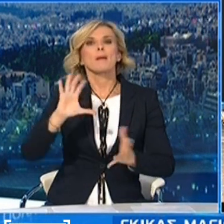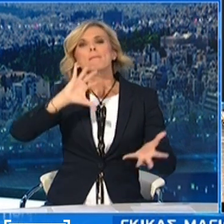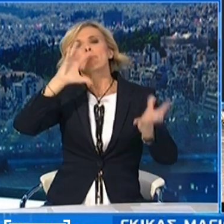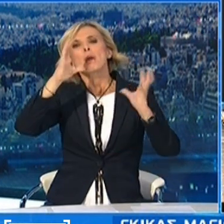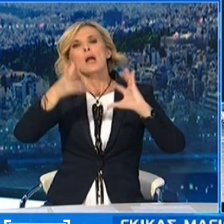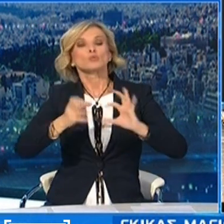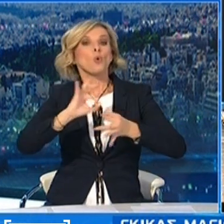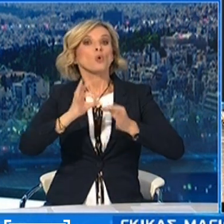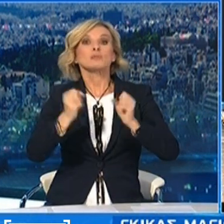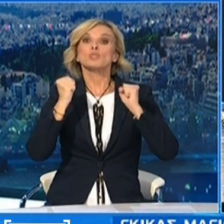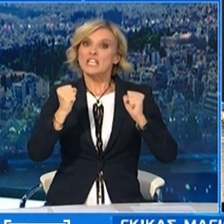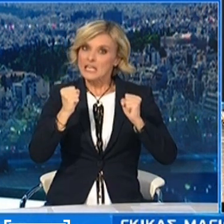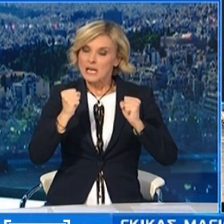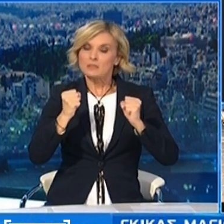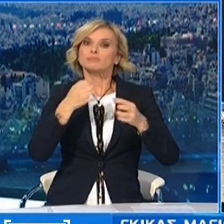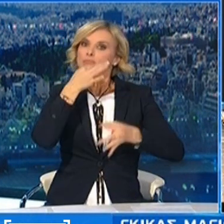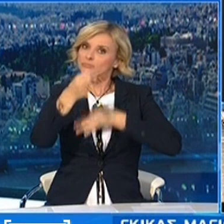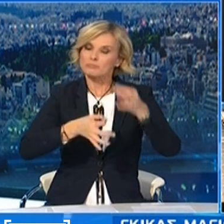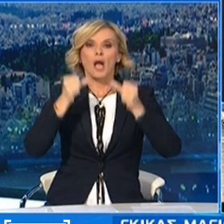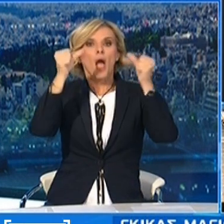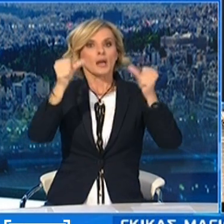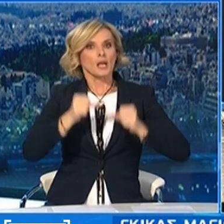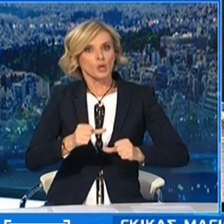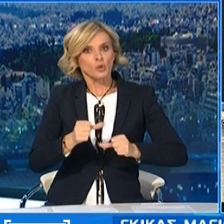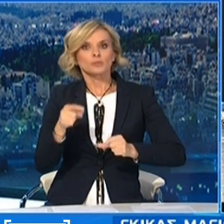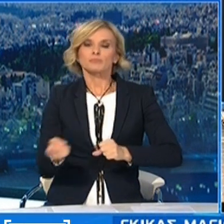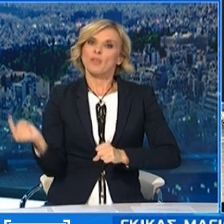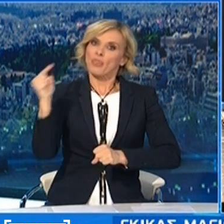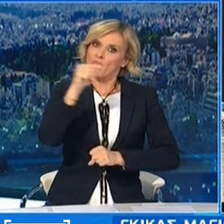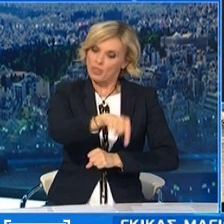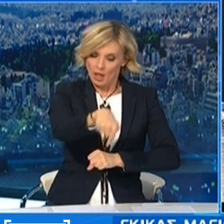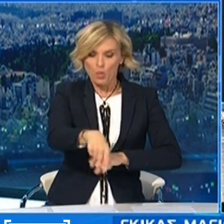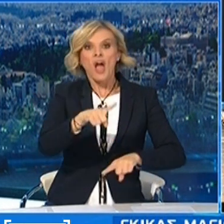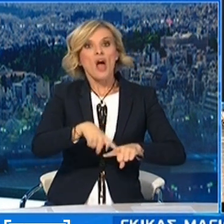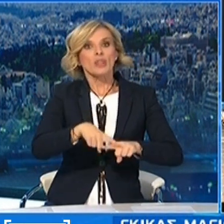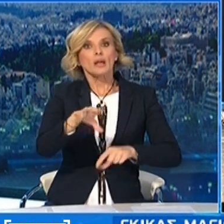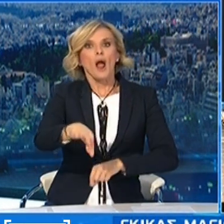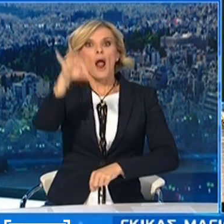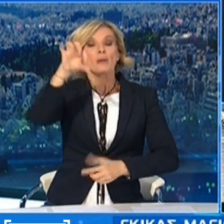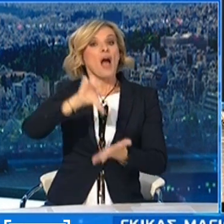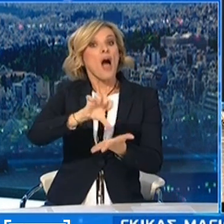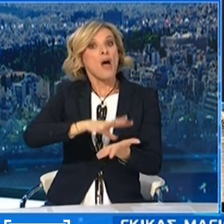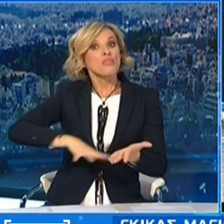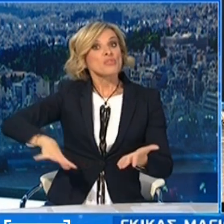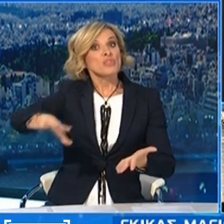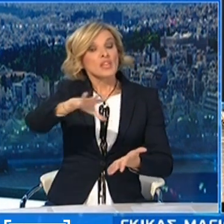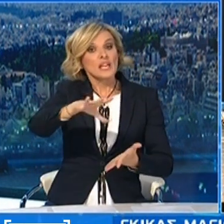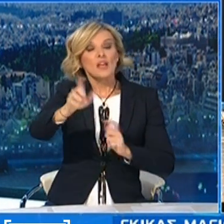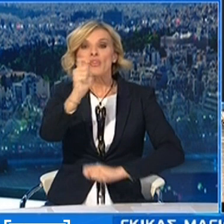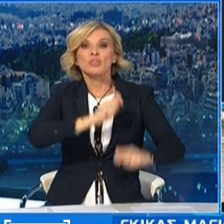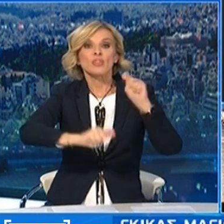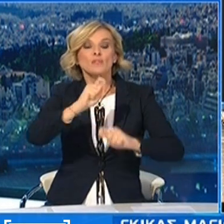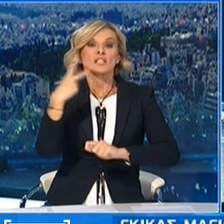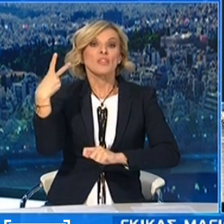και ασφάλειας των ασθενών που ανακοινώθηκε την προηγούμενη Παρασκευή. Η επιλογή της Αθήνας σε αυτή την ιδιαίτερα κρίσιμη καμπή για την